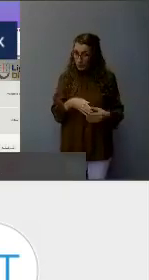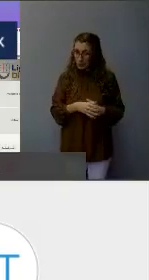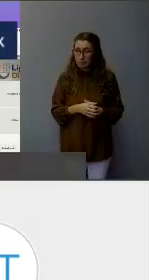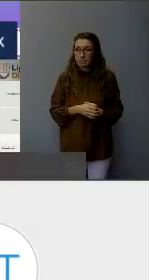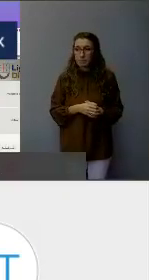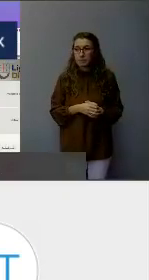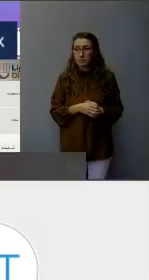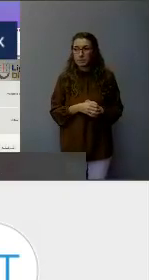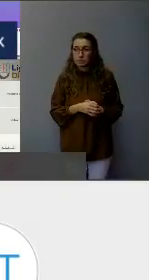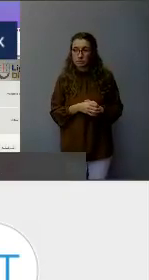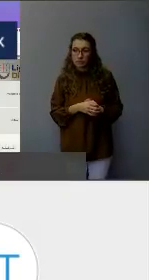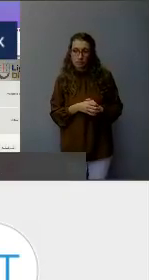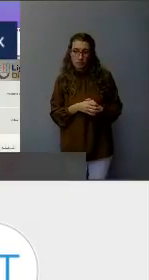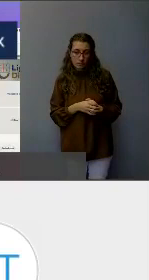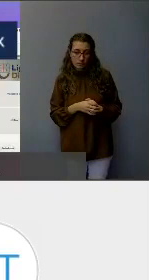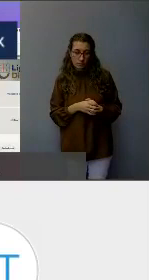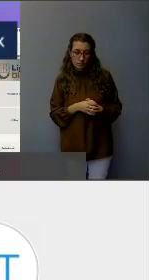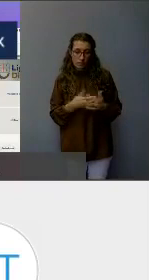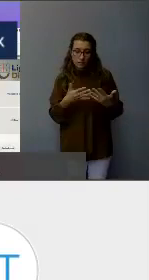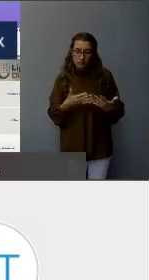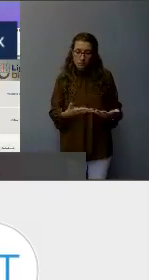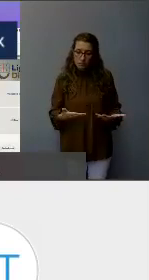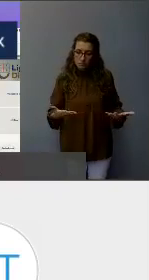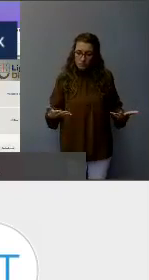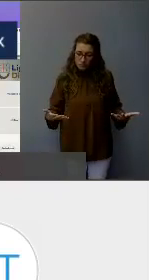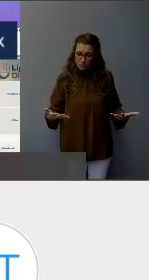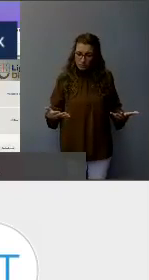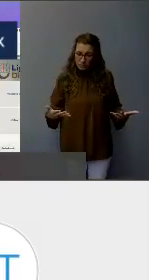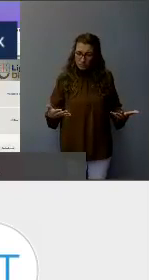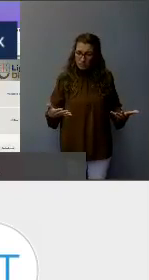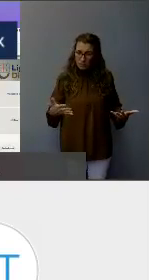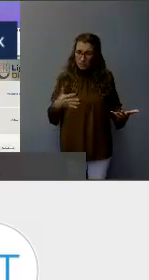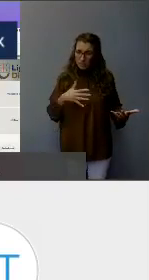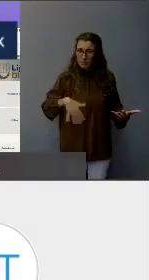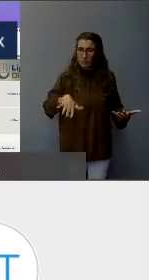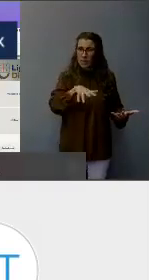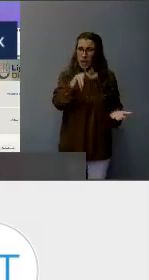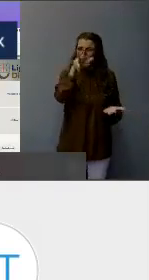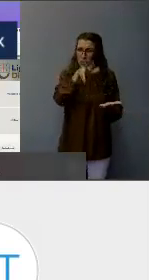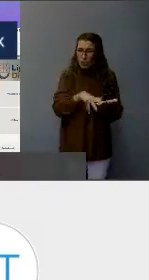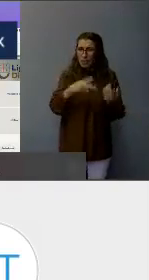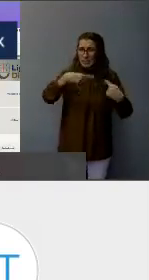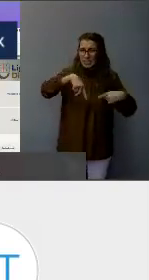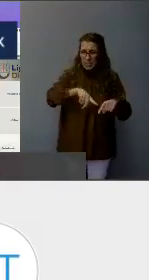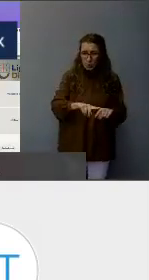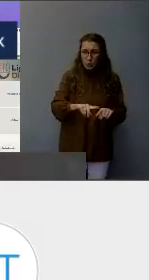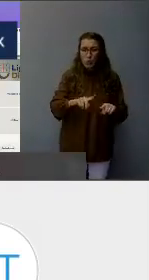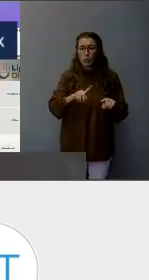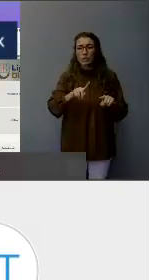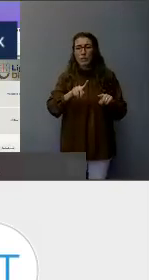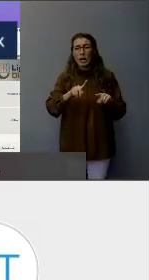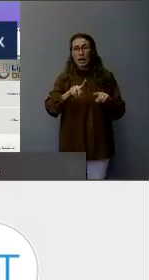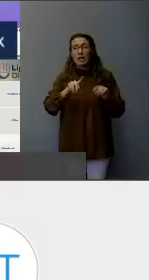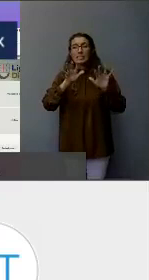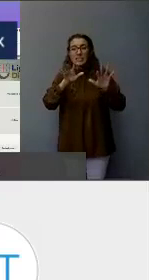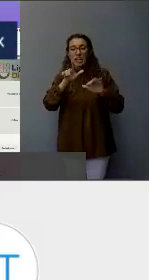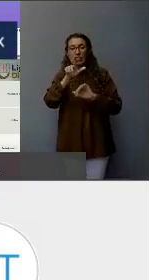banca danno terra approvato nella seduta del consiglio del 10 luglio 2018